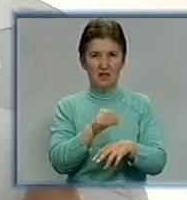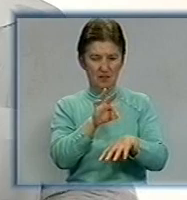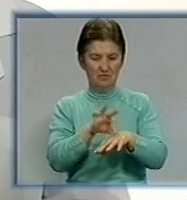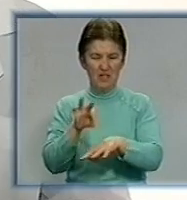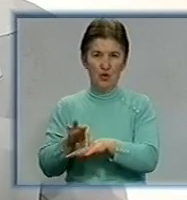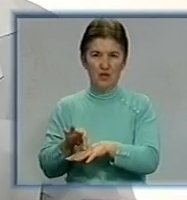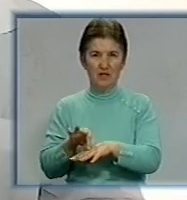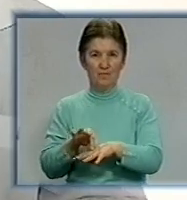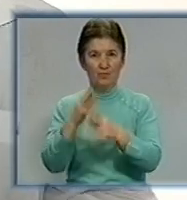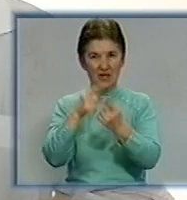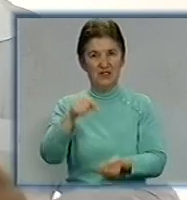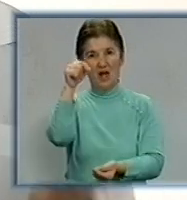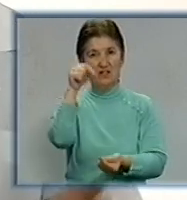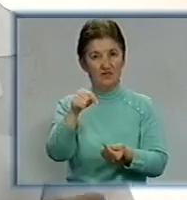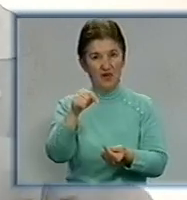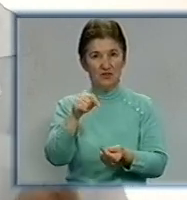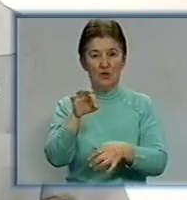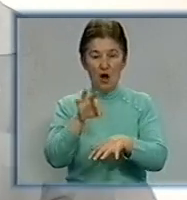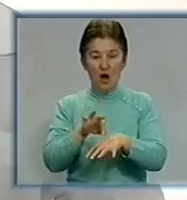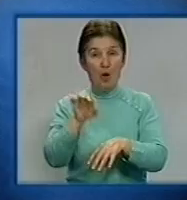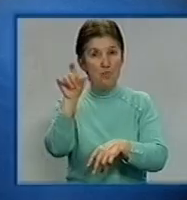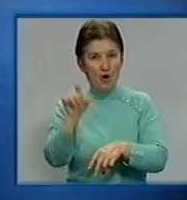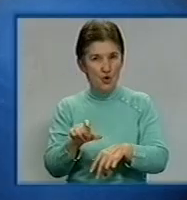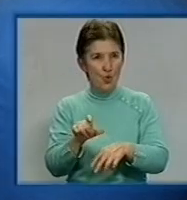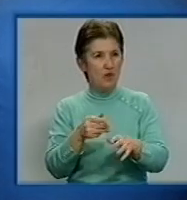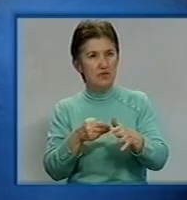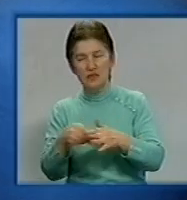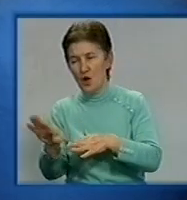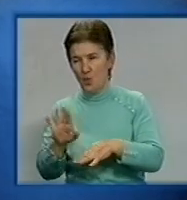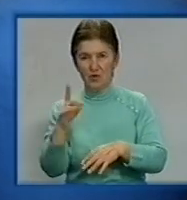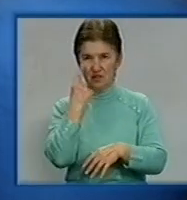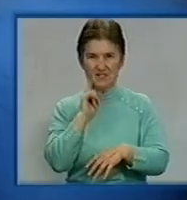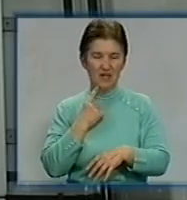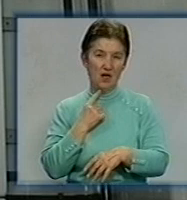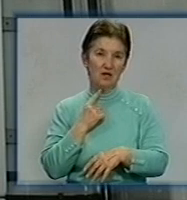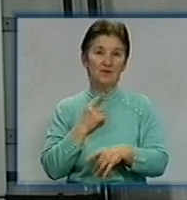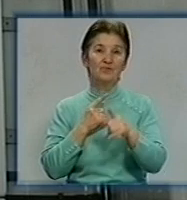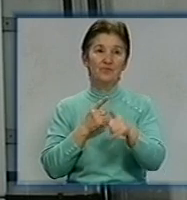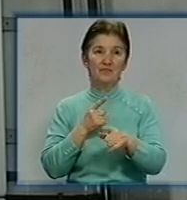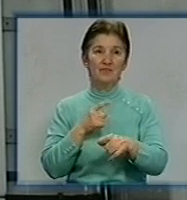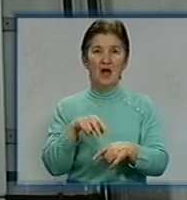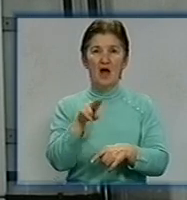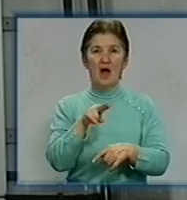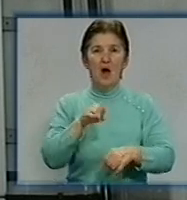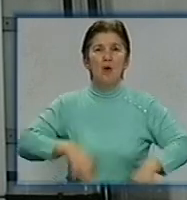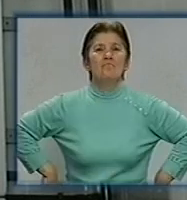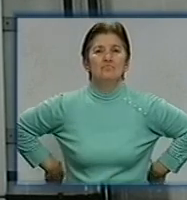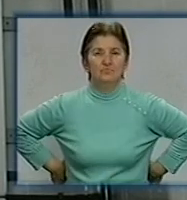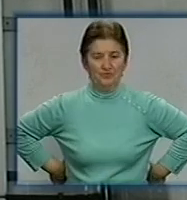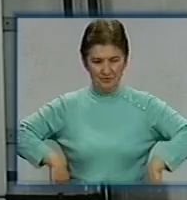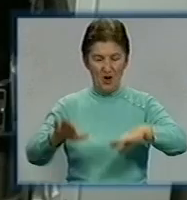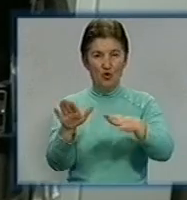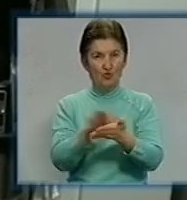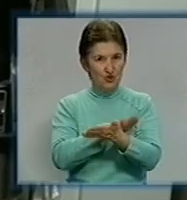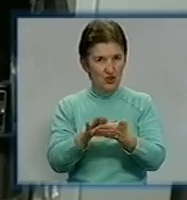І, відповідно, больной не уходить в слізах. А це нове обладнання для проведення гемодіалізу. Воно більш якісно очищатиме кров,